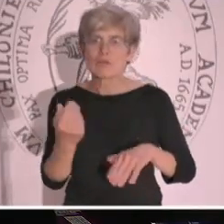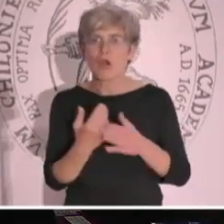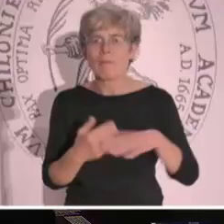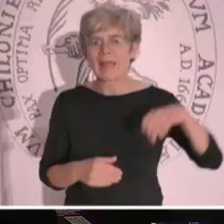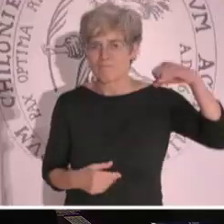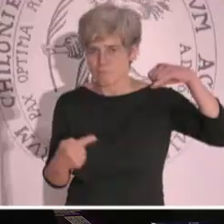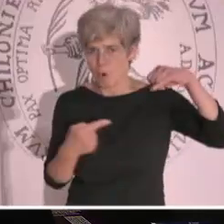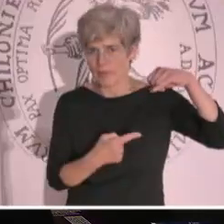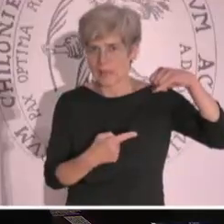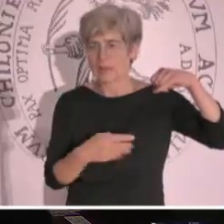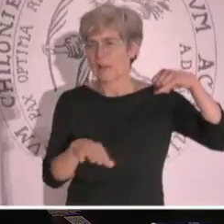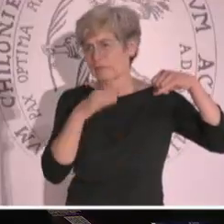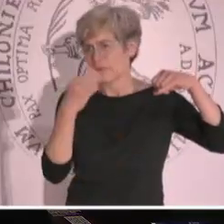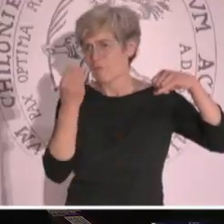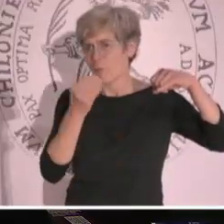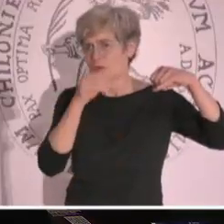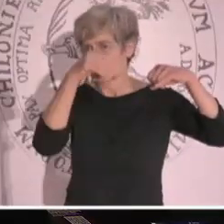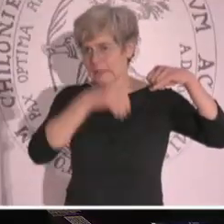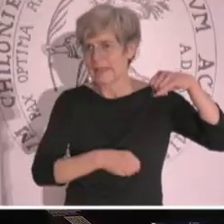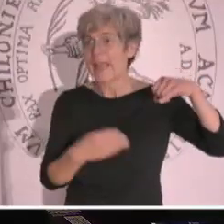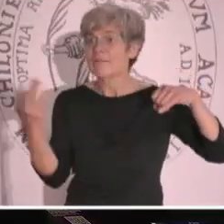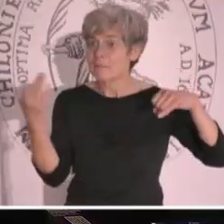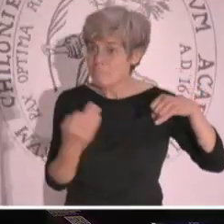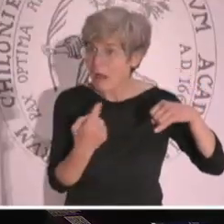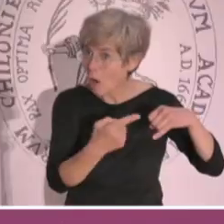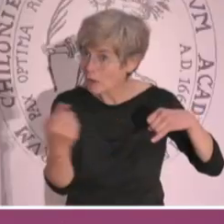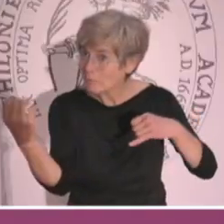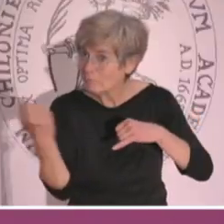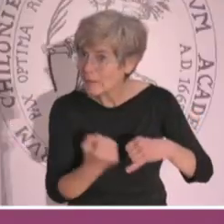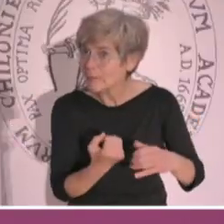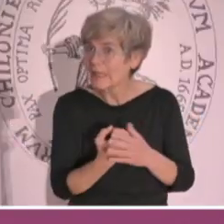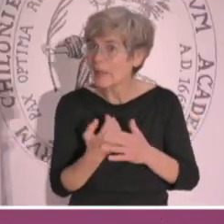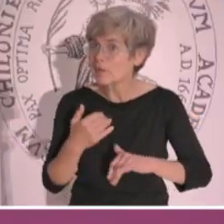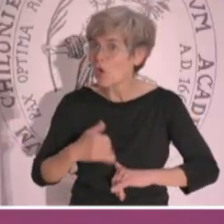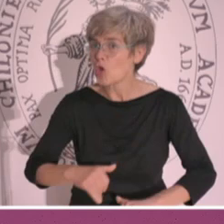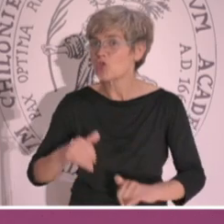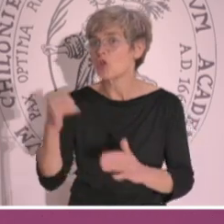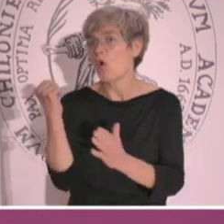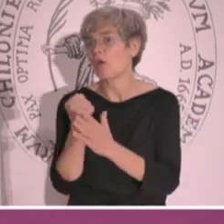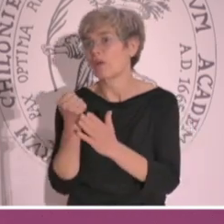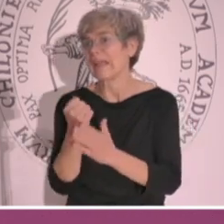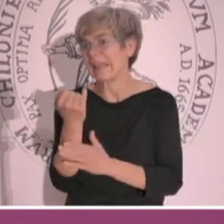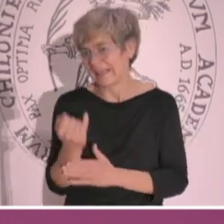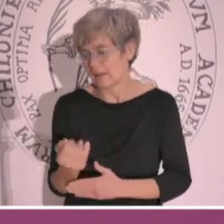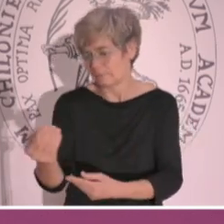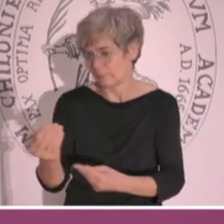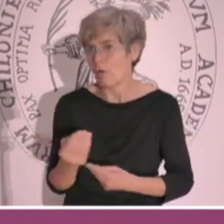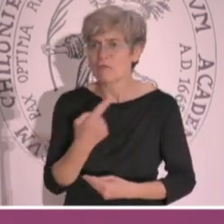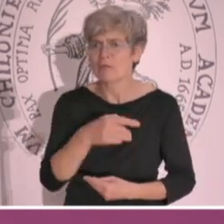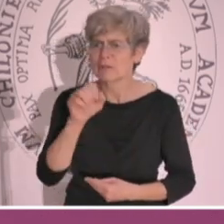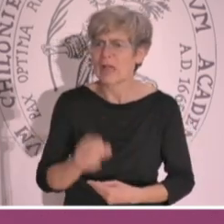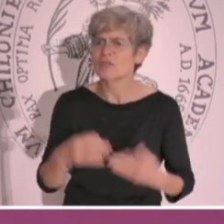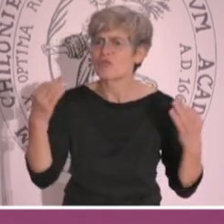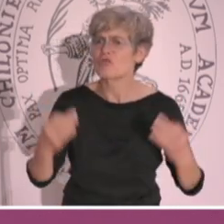und Studienausweis. Diese Beutel wurden übrigens gefördert von der Stadt Kiel. Ein herzliches Dankeschön nochmal. Und Sie können auch gleich Fragen loswerden zum